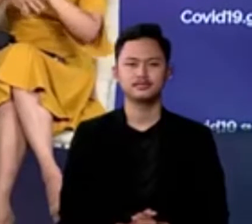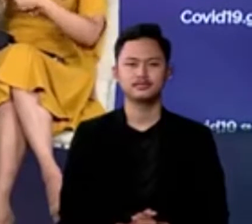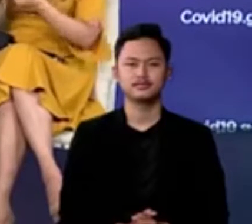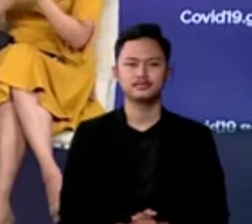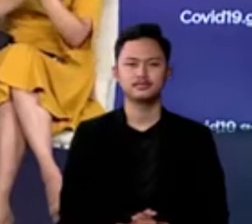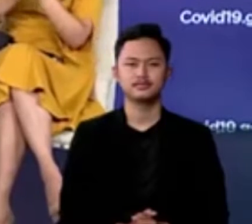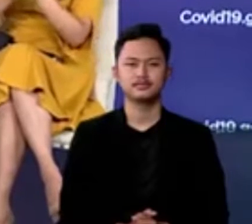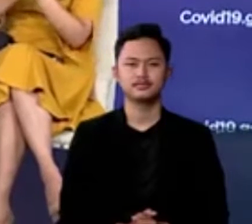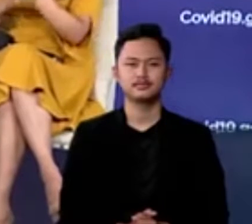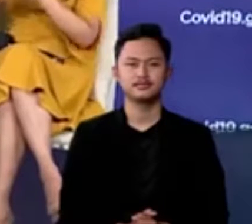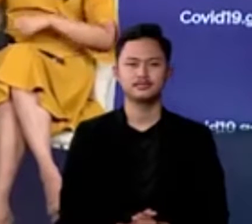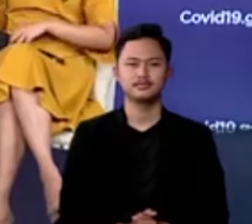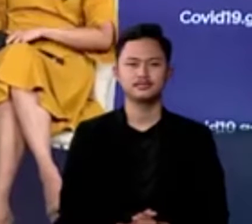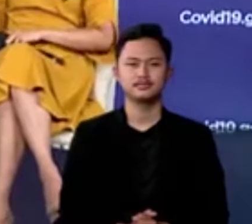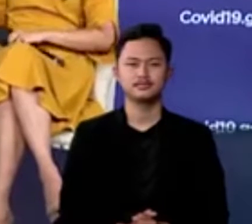Hai